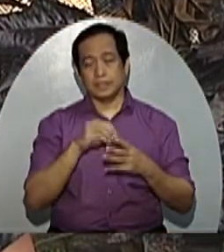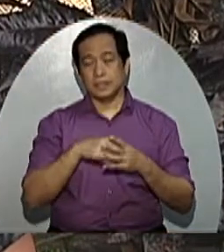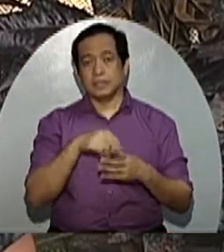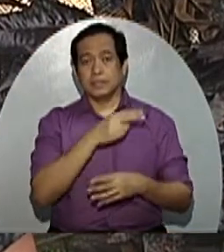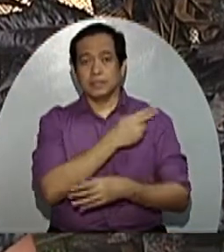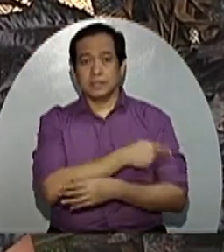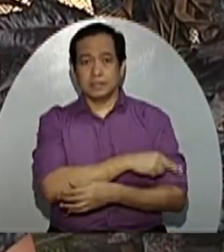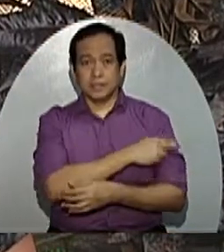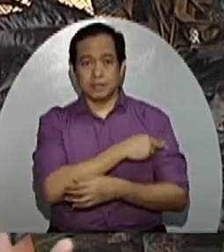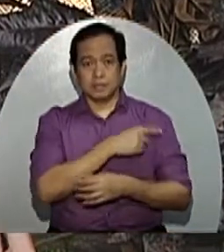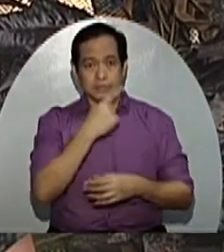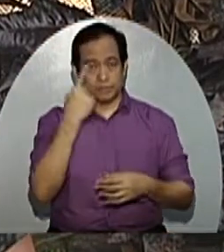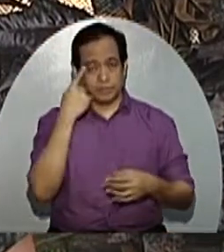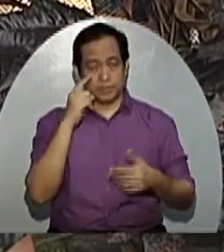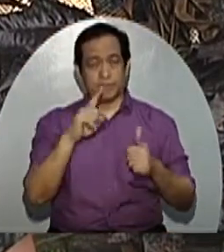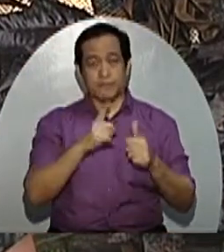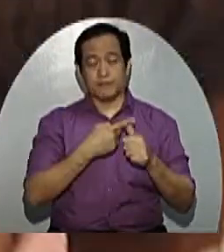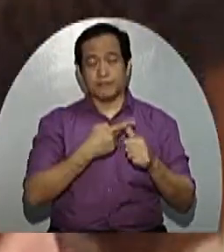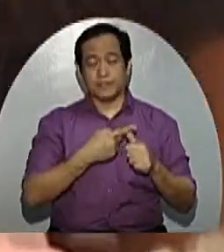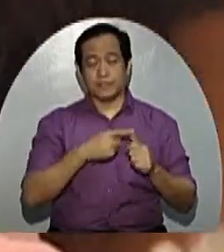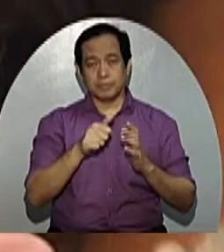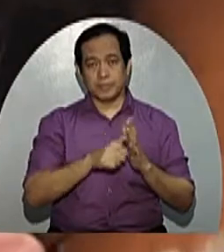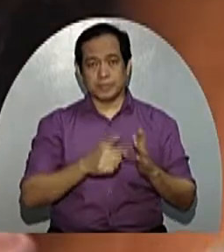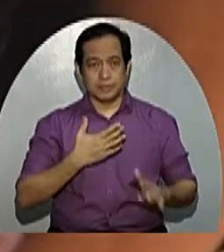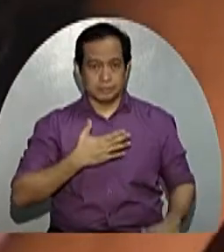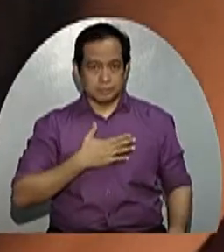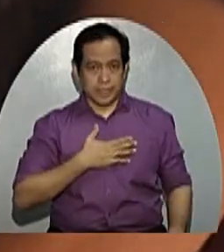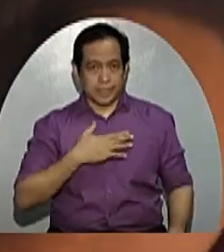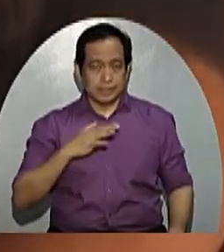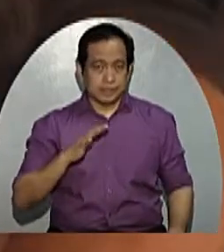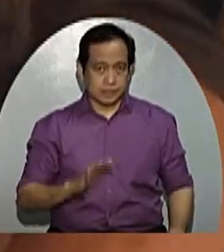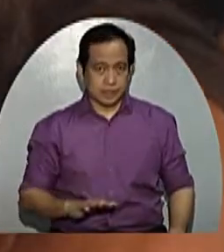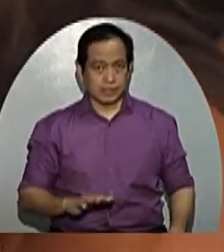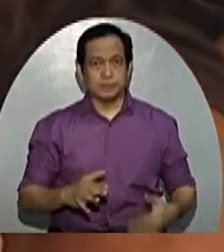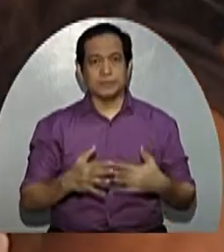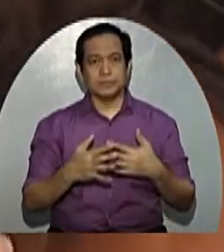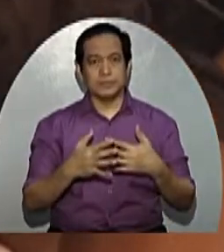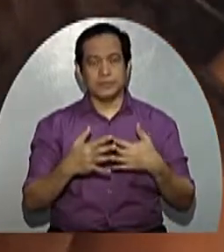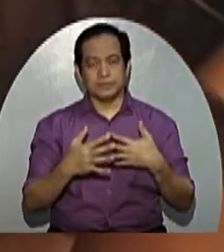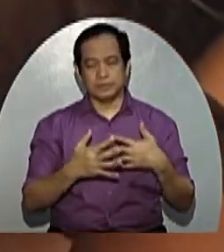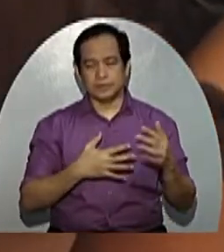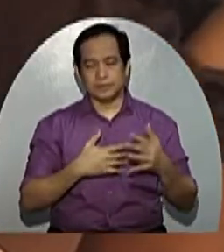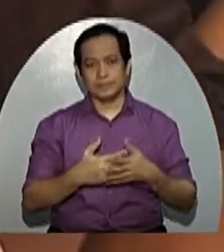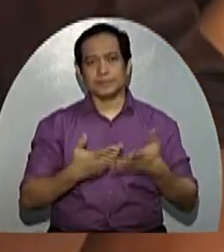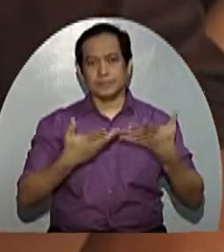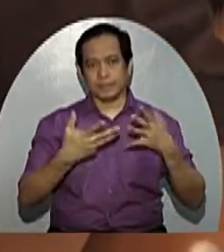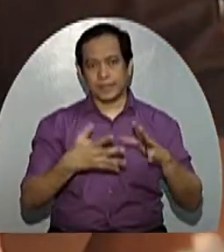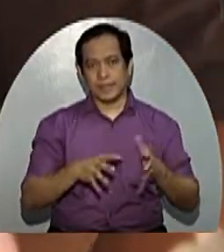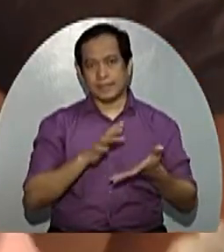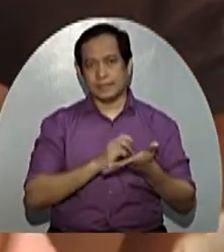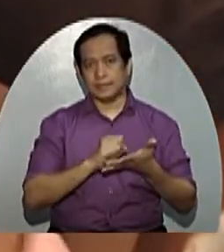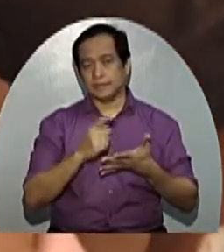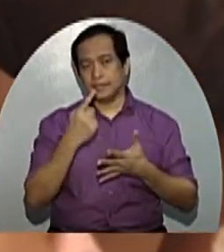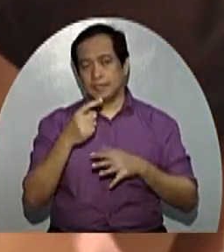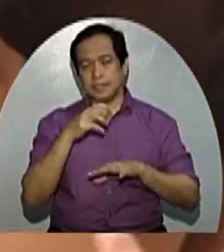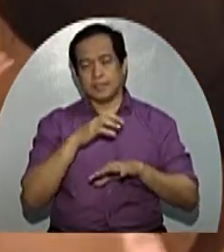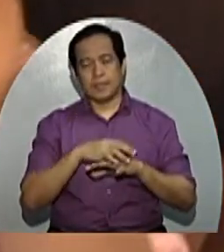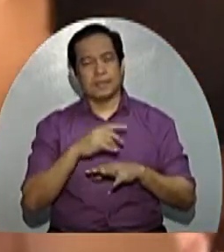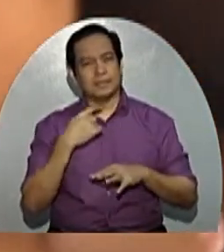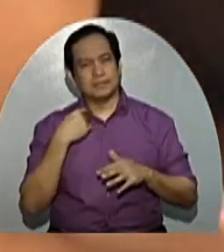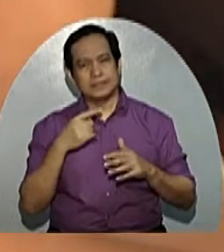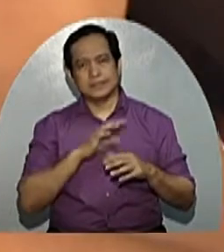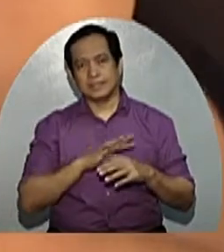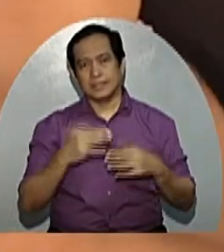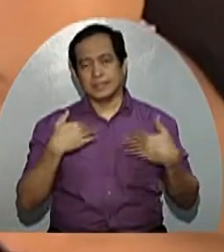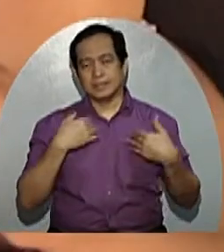sa unang operasyon ng aking anak. Bagamat natanggal na ang isang bukol sa leeg ni baby Crislyn,